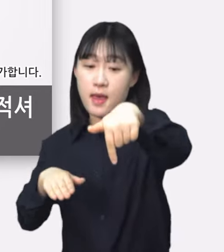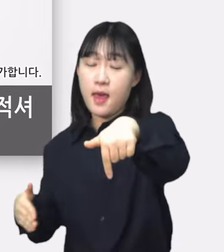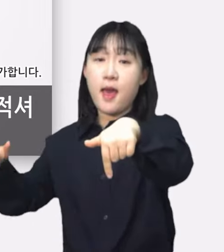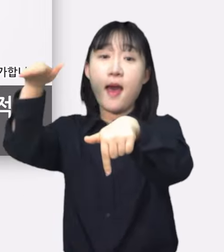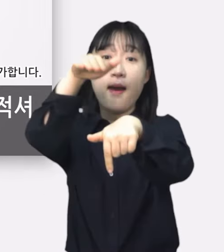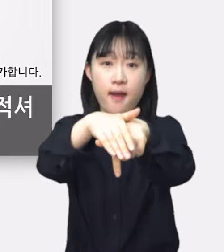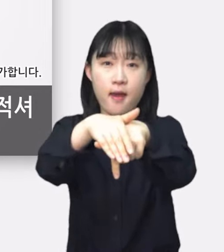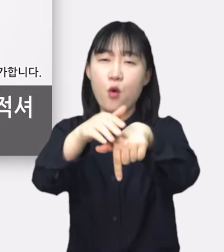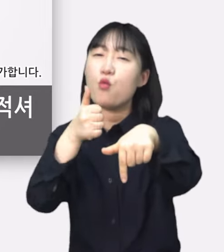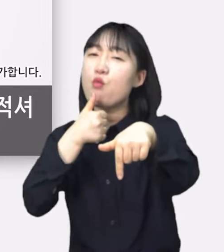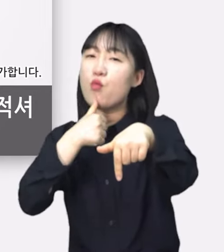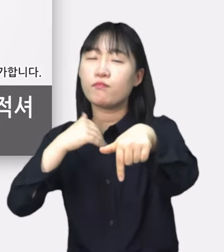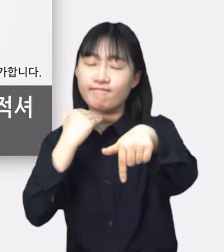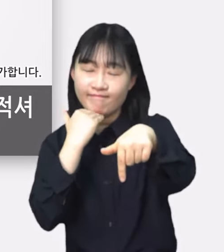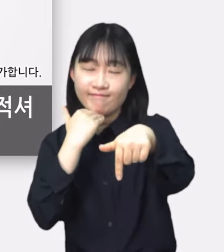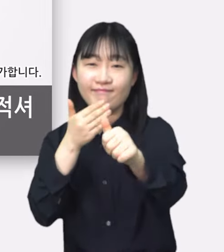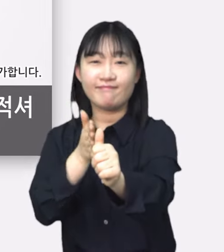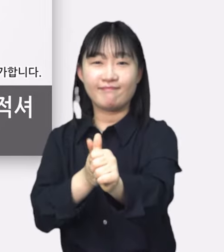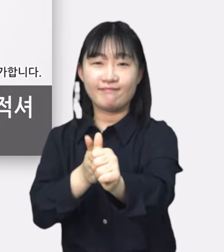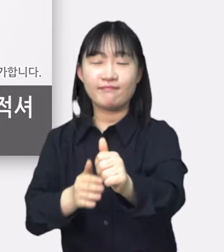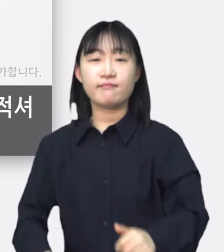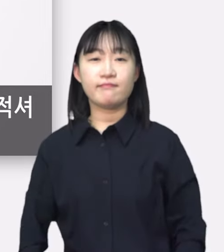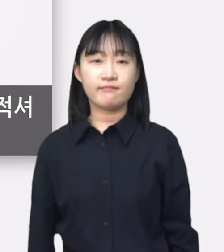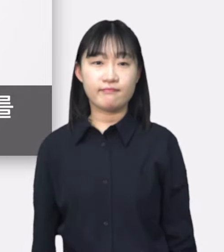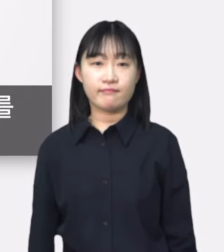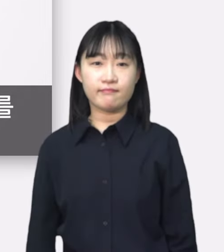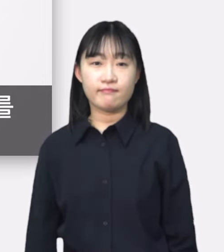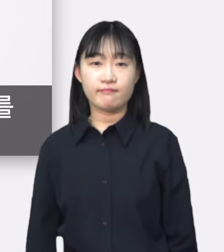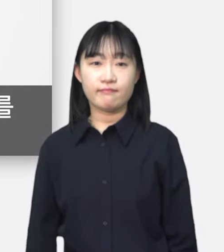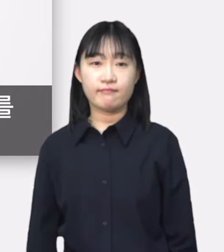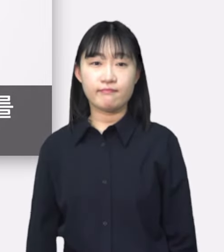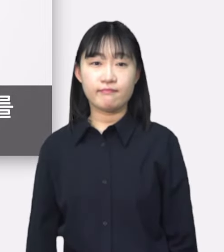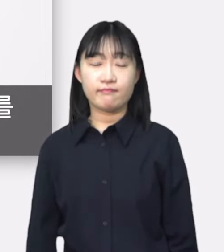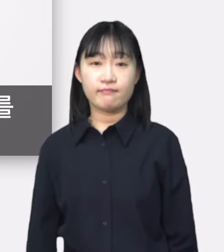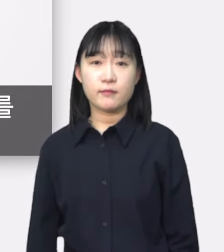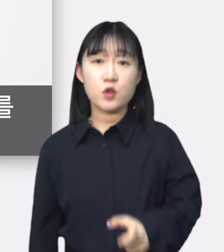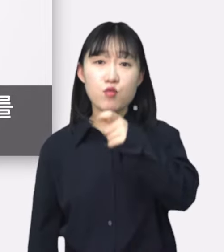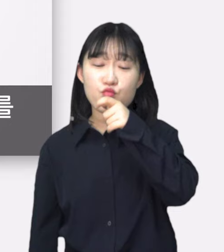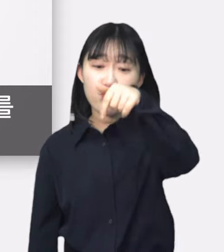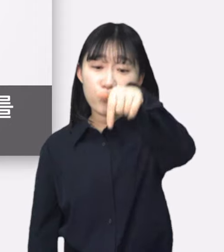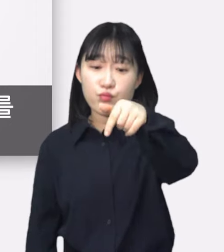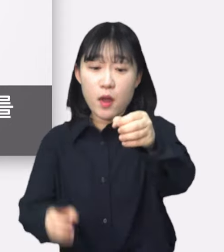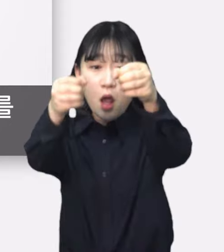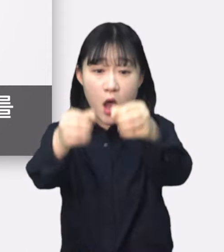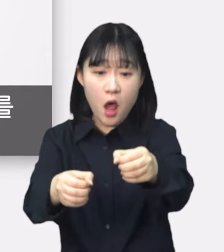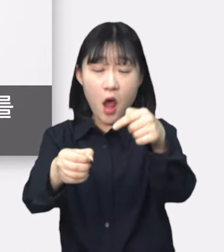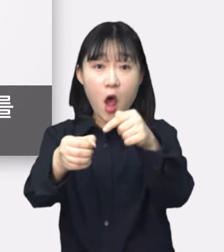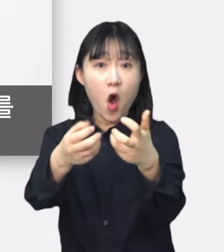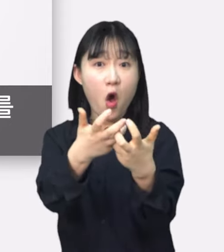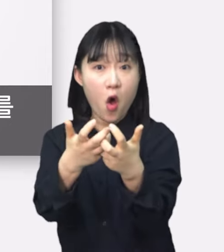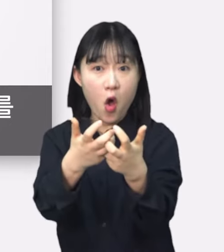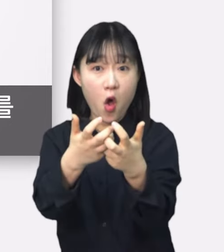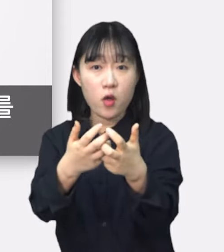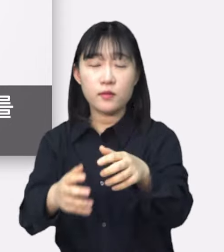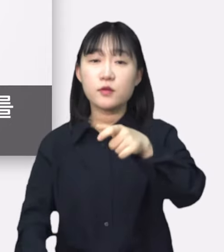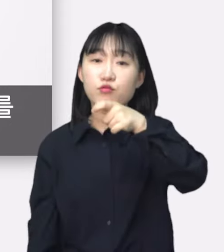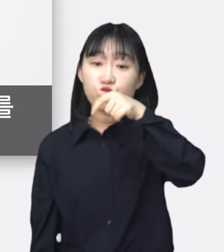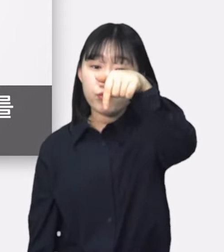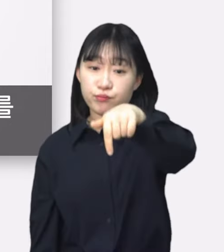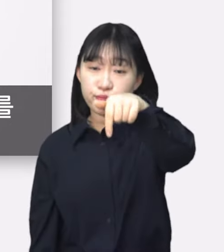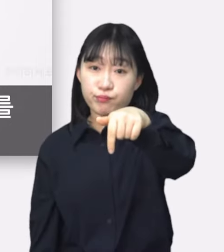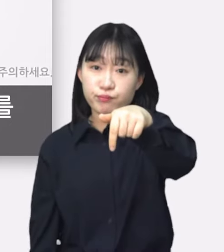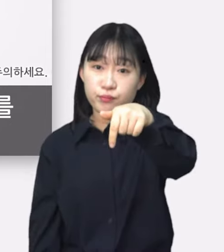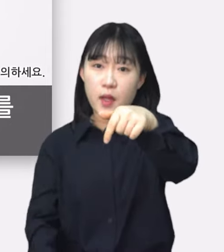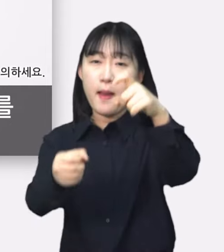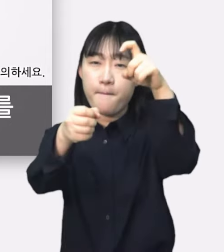약 5분간 기다려 주세요. 급수호스 내부가 얼어 있을 경우에는 수돗꼭지를 잠근